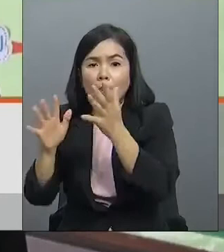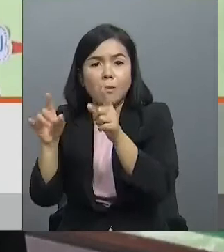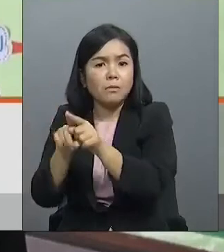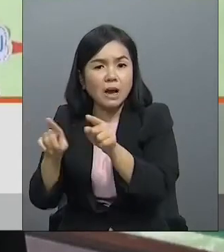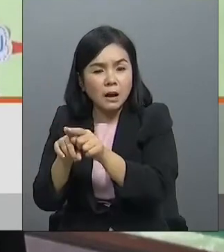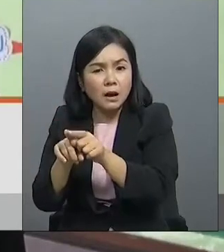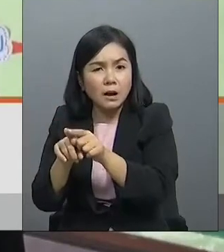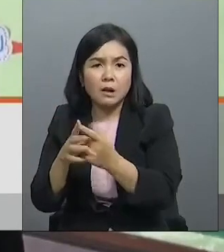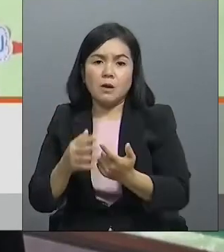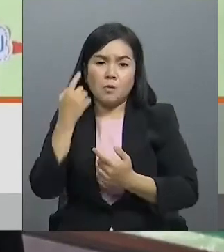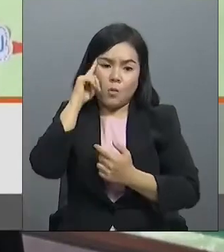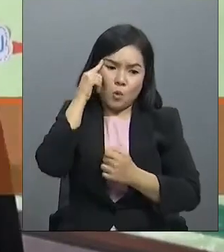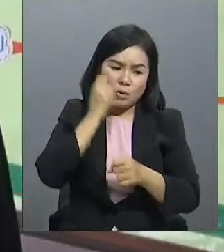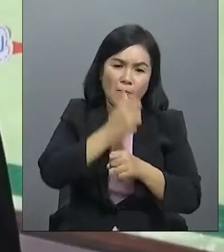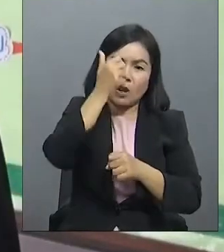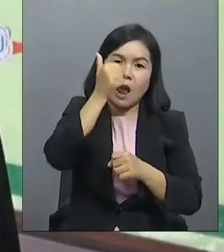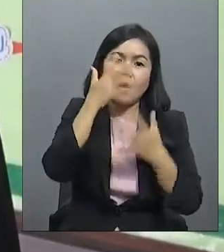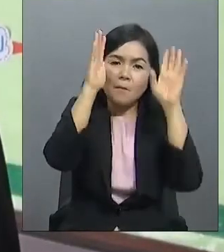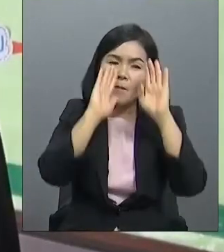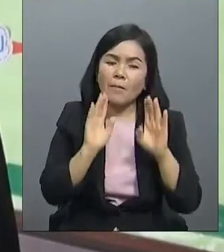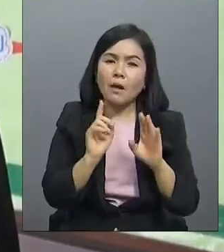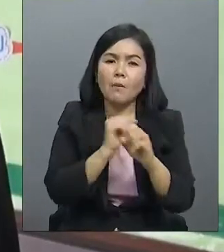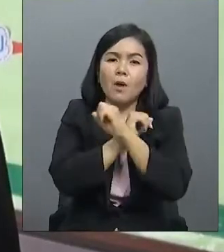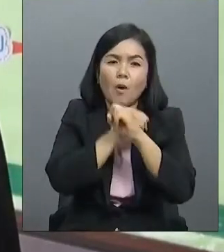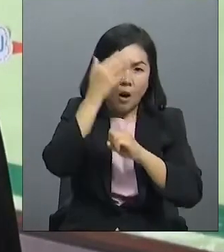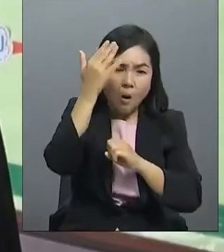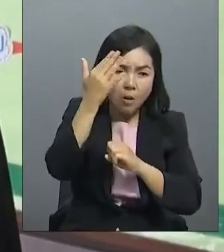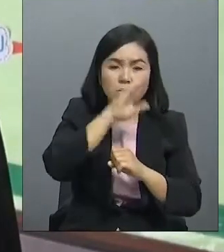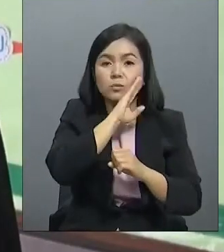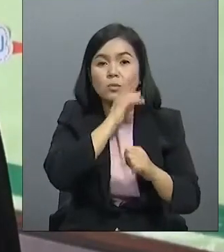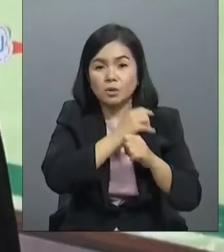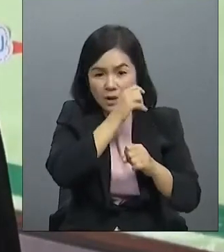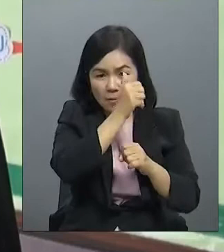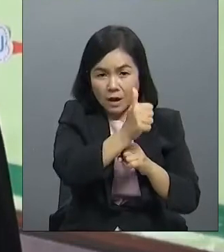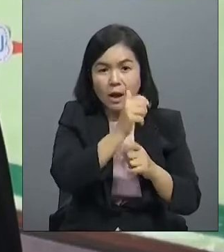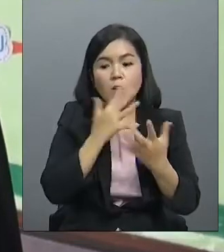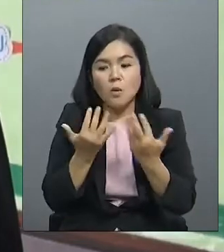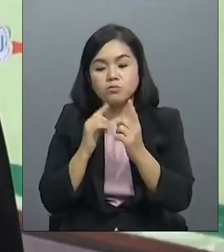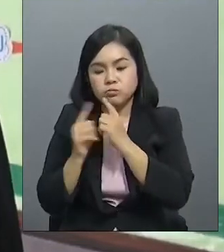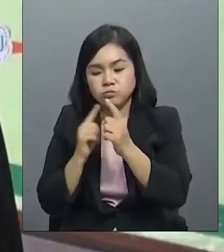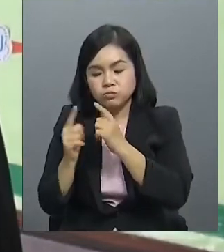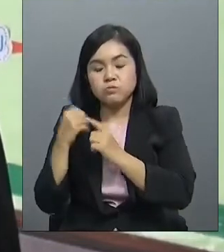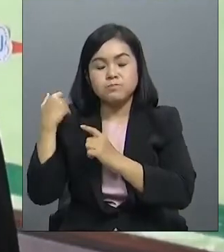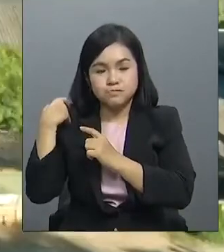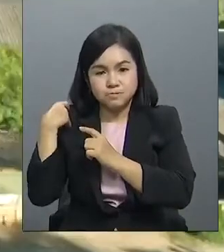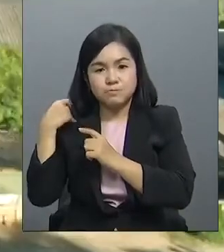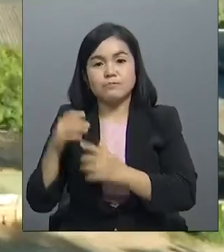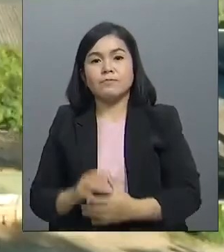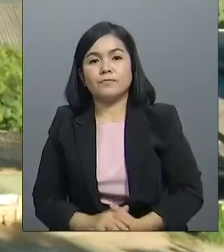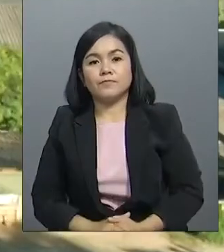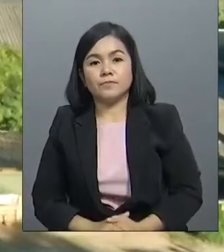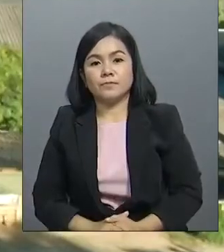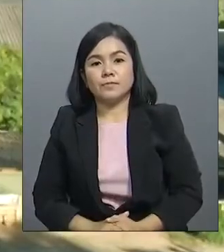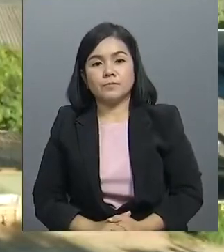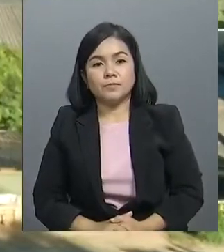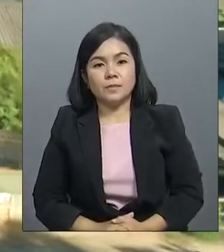ได้หรือเปล่าชิงเผานะครับถ้าทำได้ก็ต้องไปคุยกันกับหลายๆฝ่ายด้วยนะครับ ภูมิประเทศของ